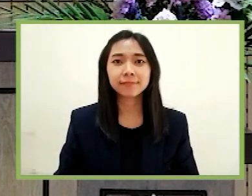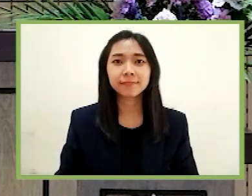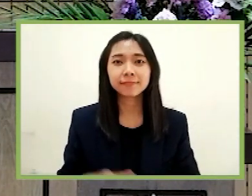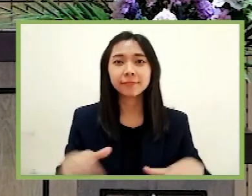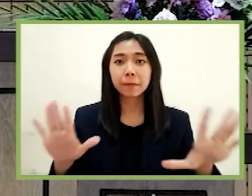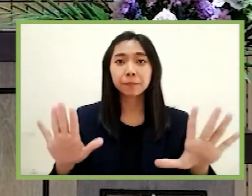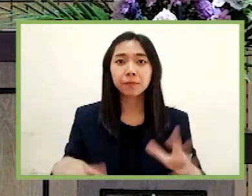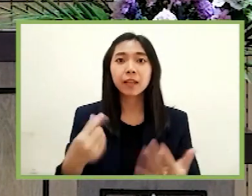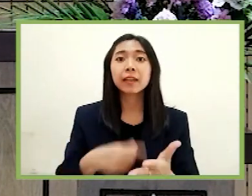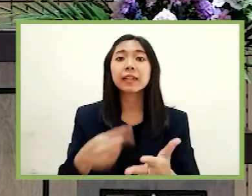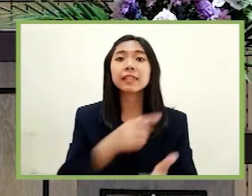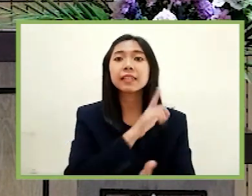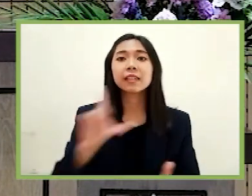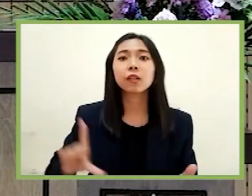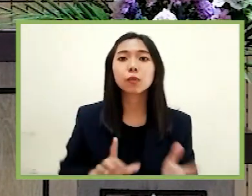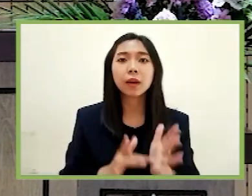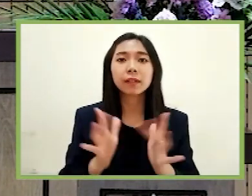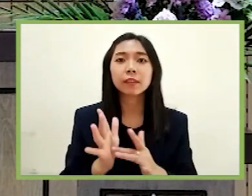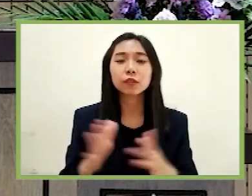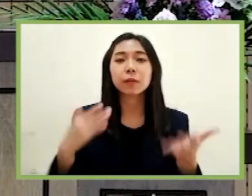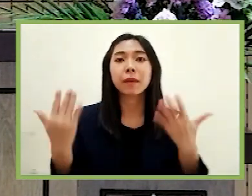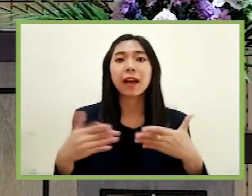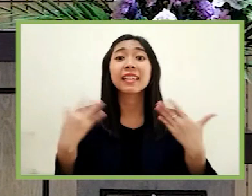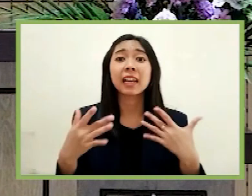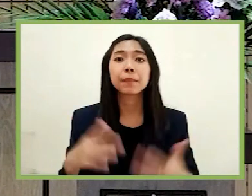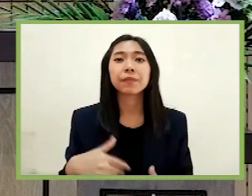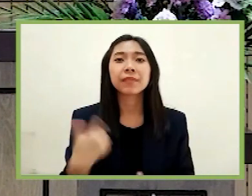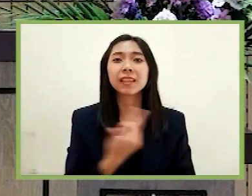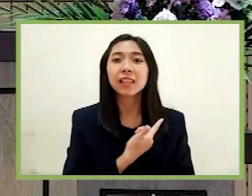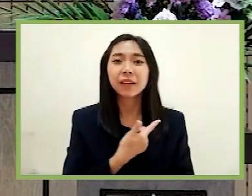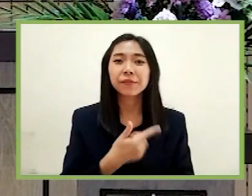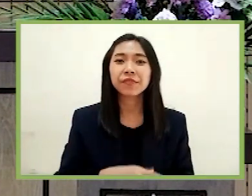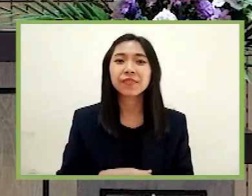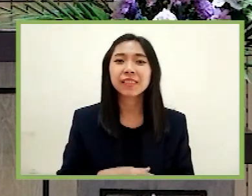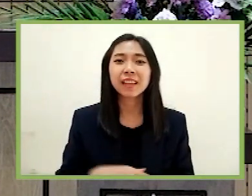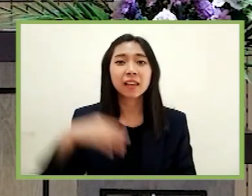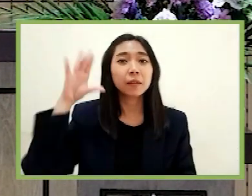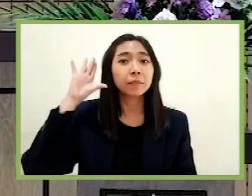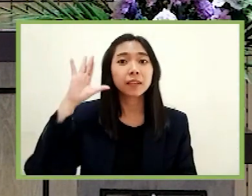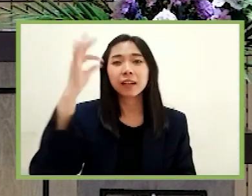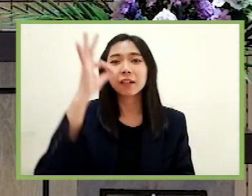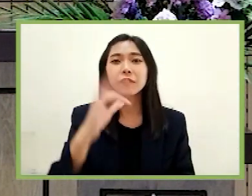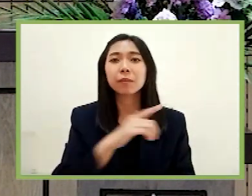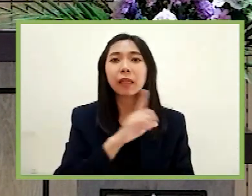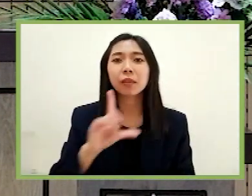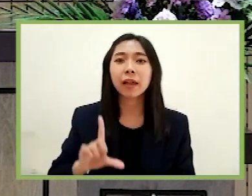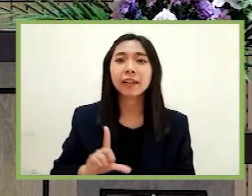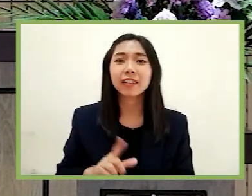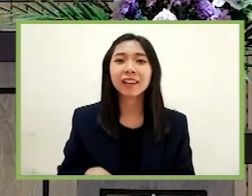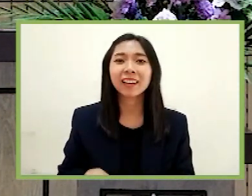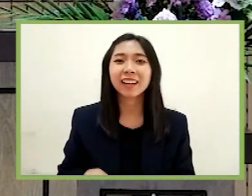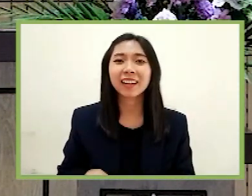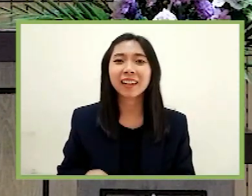demikianlah Injil Yesus Kristus yang berbahagia adalah setiap kita yang mendengarkan firman Tuhan tetapi